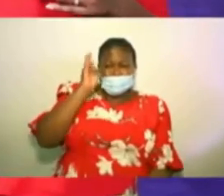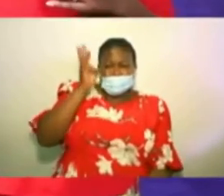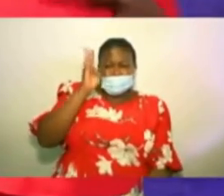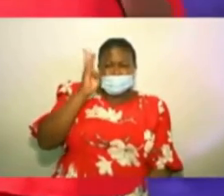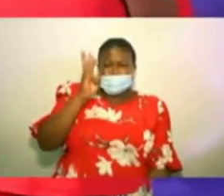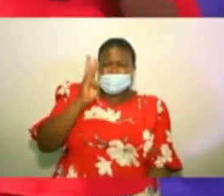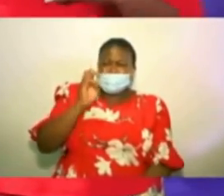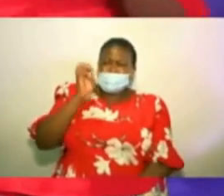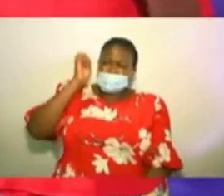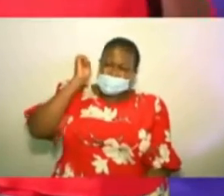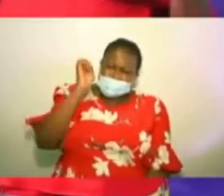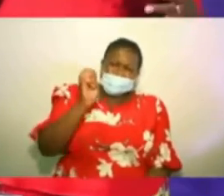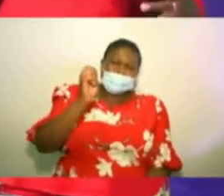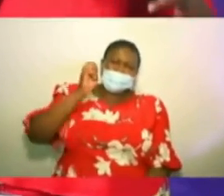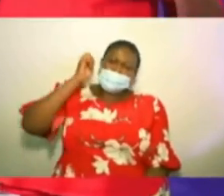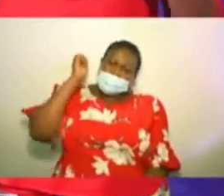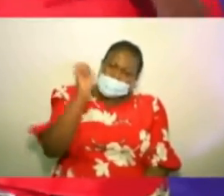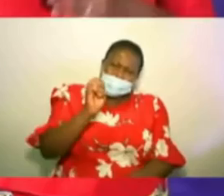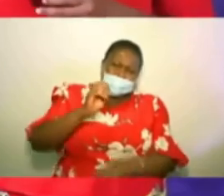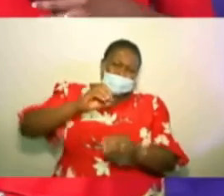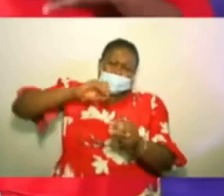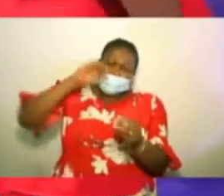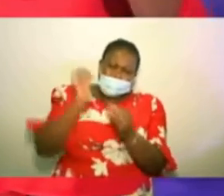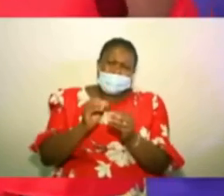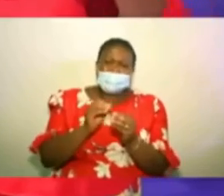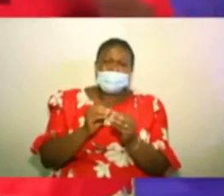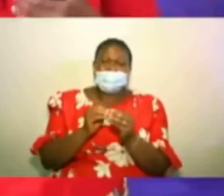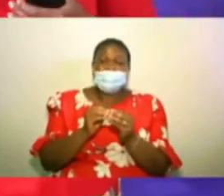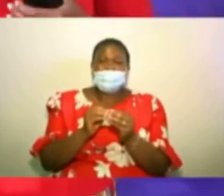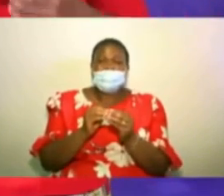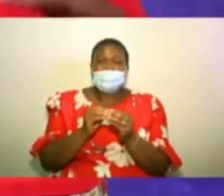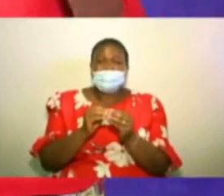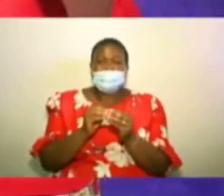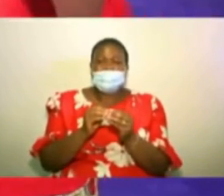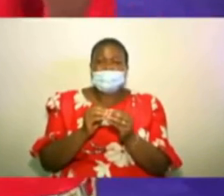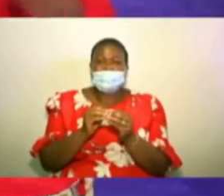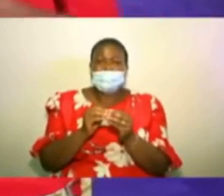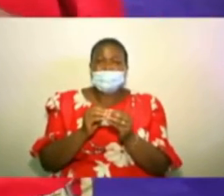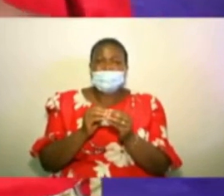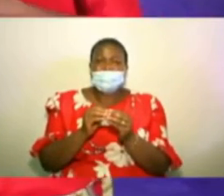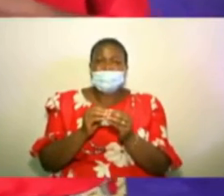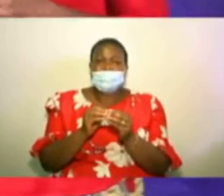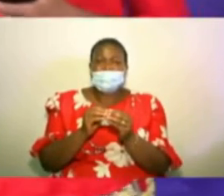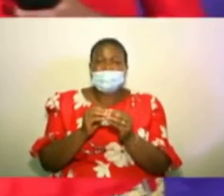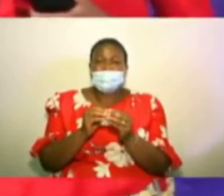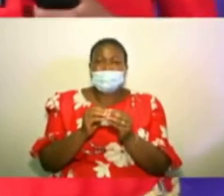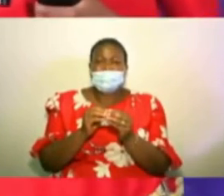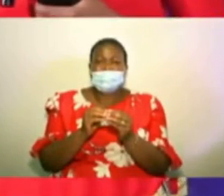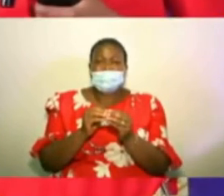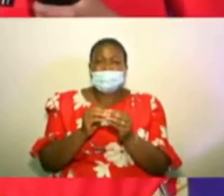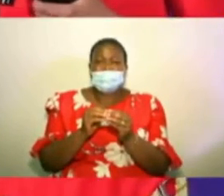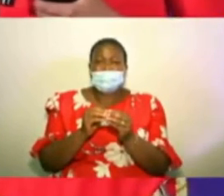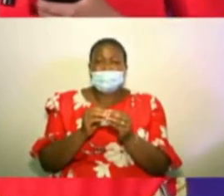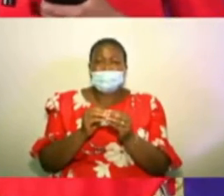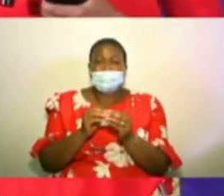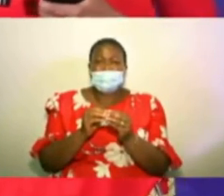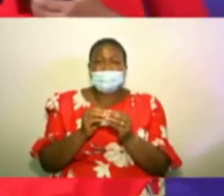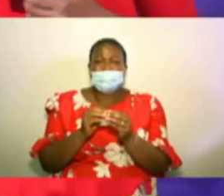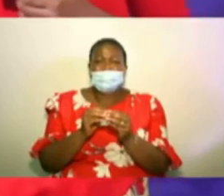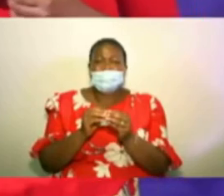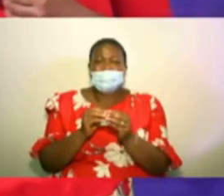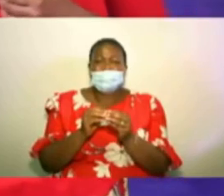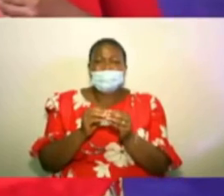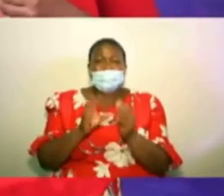Et donc les hommes et les femmes du mouvement d'évangélisation ont poursuivi cette évangélisation. And then quote, they said